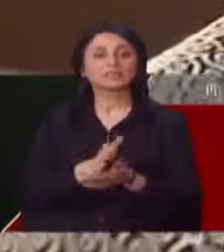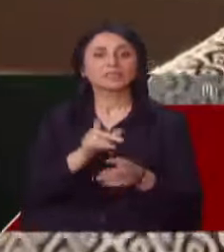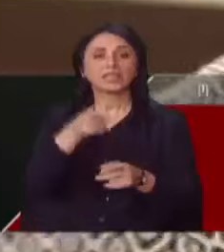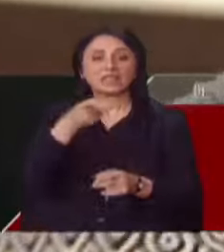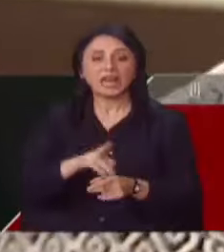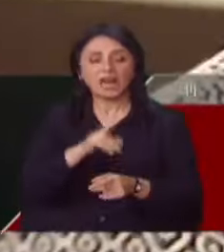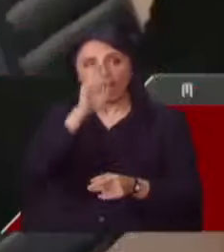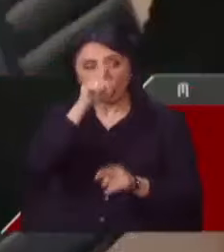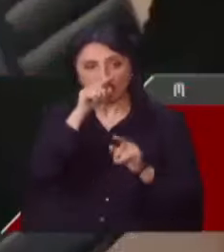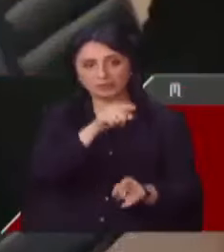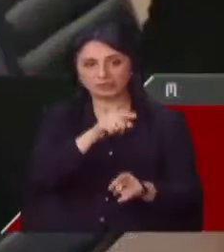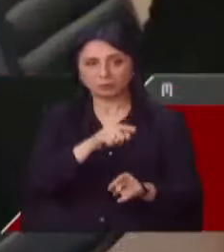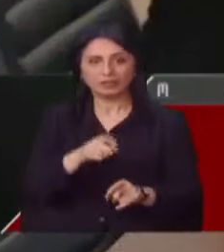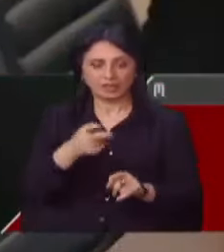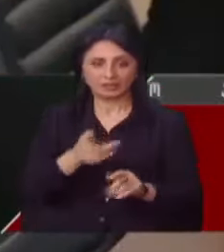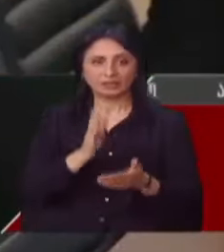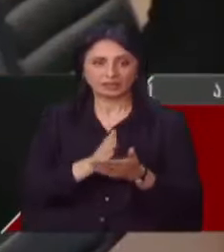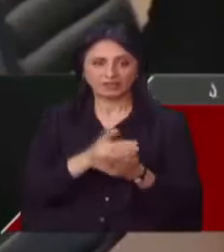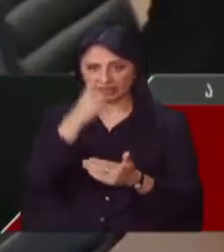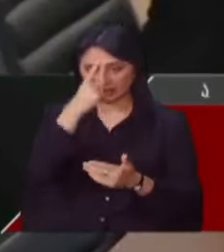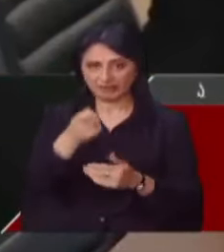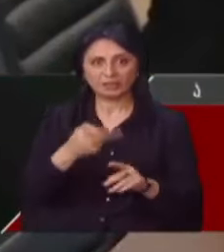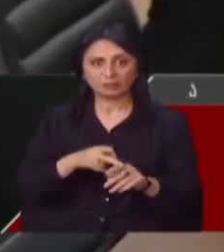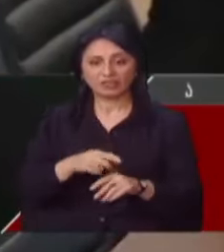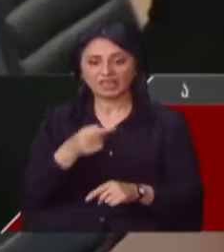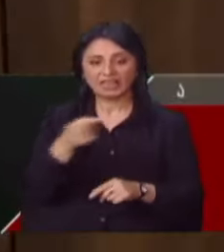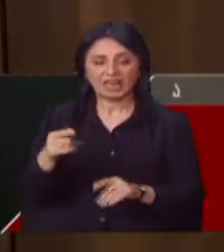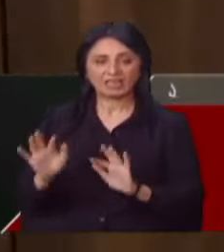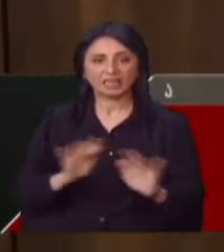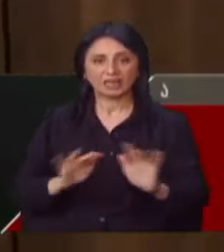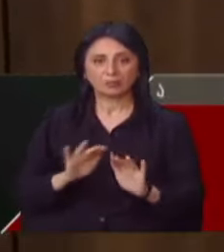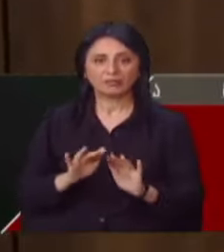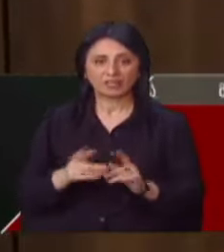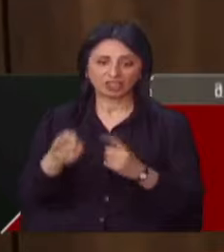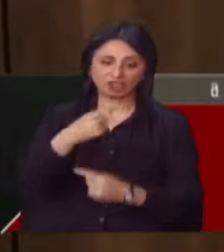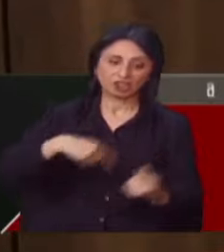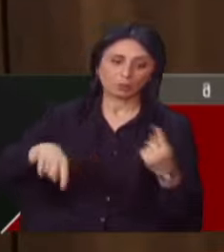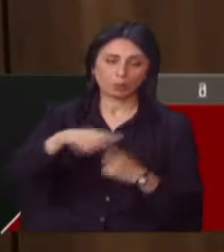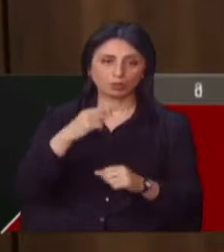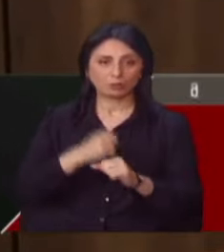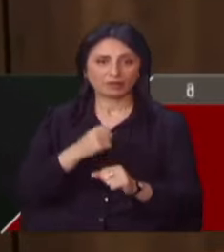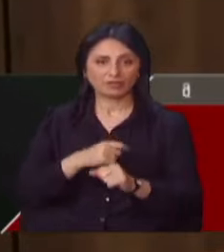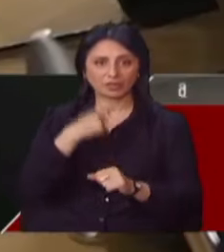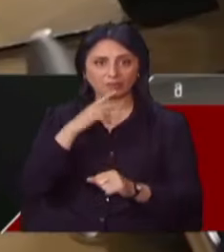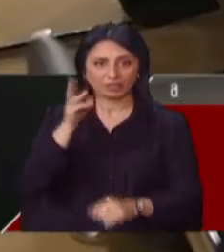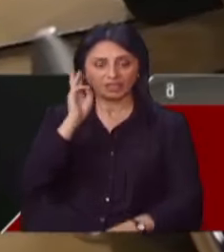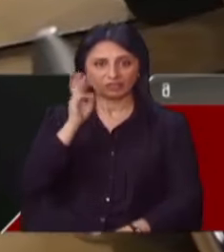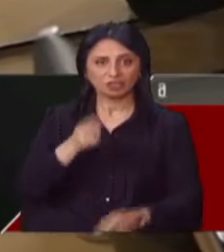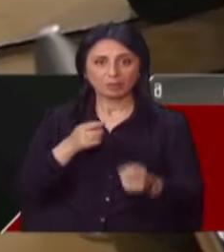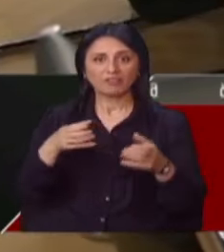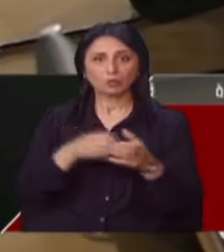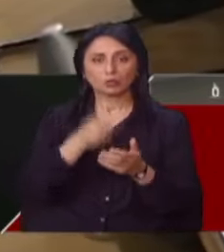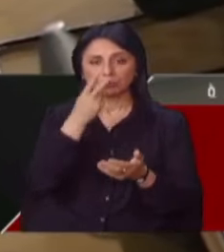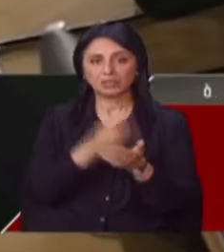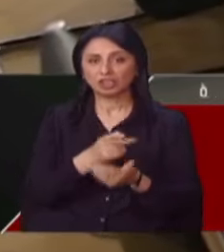მიზანმიმართულია და ვიმედოვნებ, რომ ეს გაგზავნის სიგნალს იმისთვის, რომ ნეგატიური ქმედებების შემობრუნება მოხდეს. აღნიშნა ელჩმა. მართალ გუნჩი